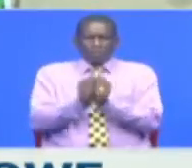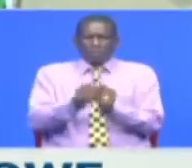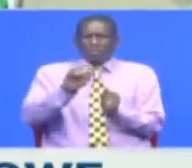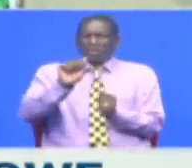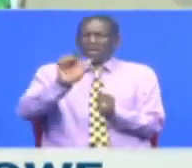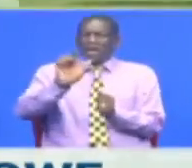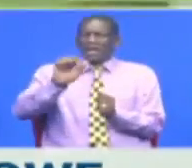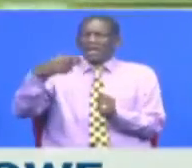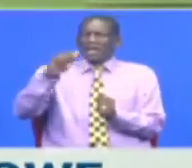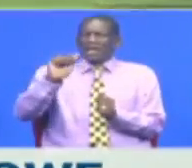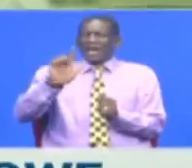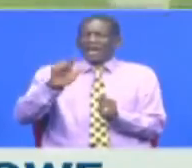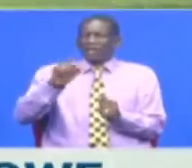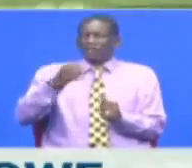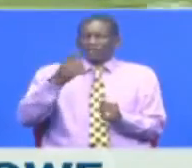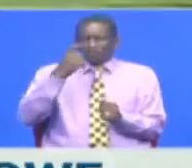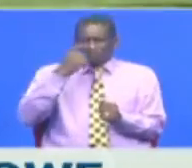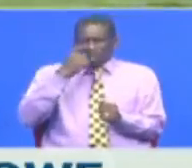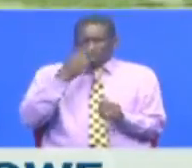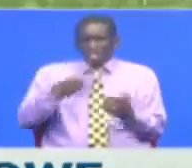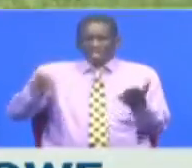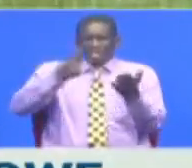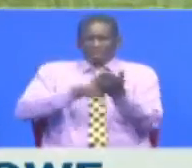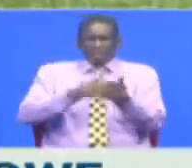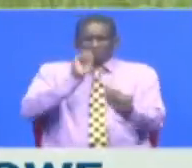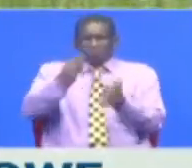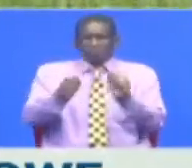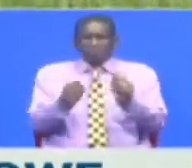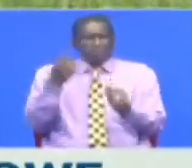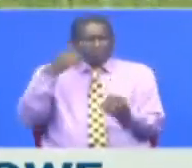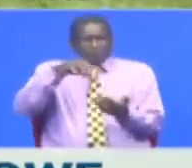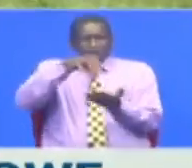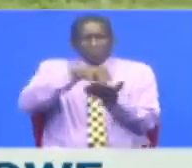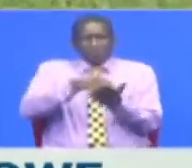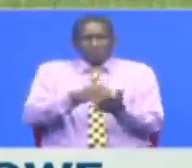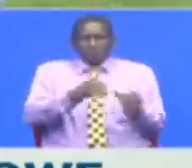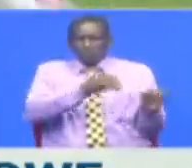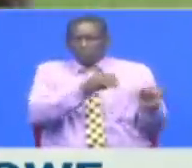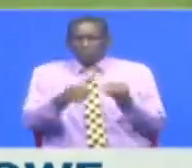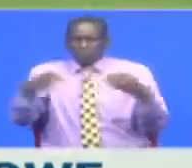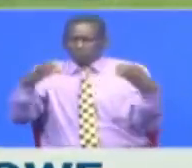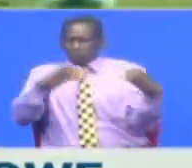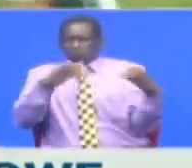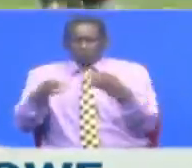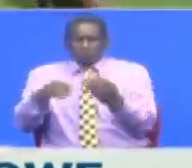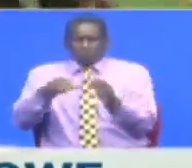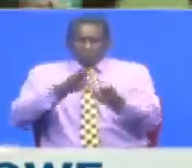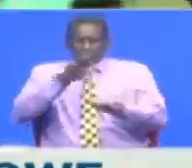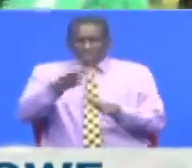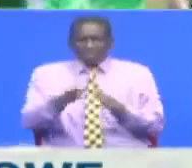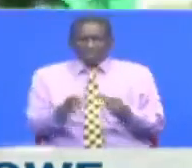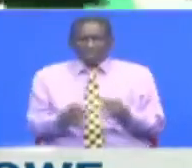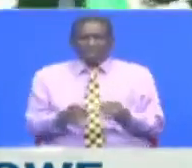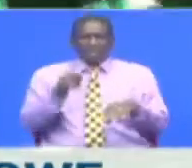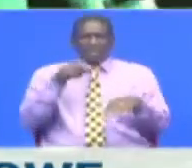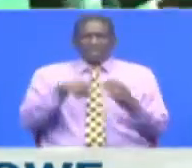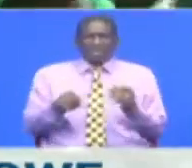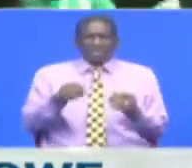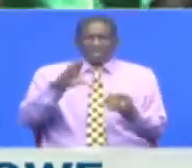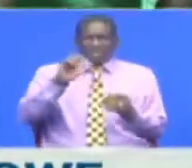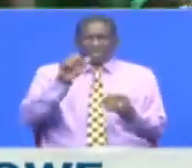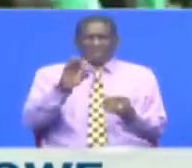Merowe ya Sudan katika mechi ya marudiano ya kuwania nafasi ya kuingia awamu ya makundi ya dimba la mashirikisho ya